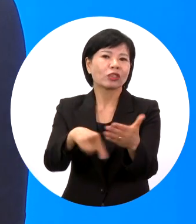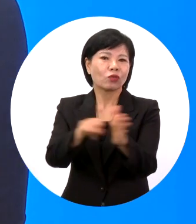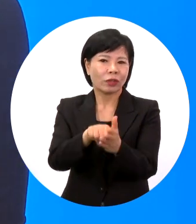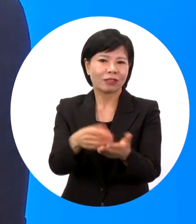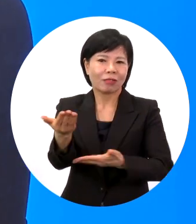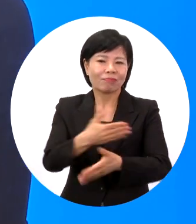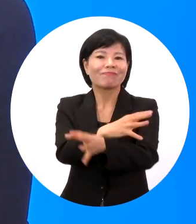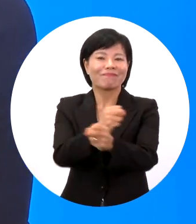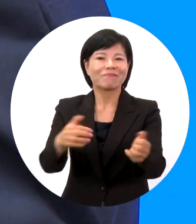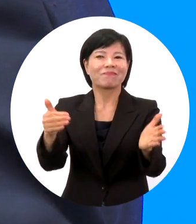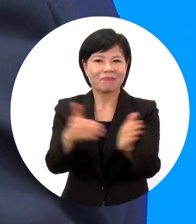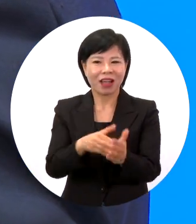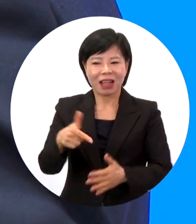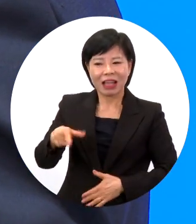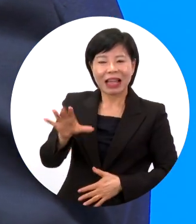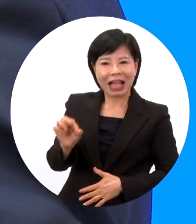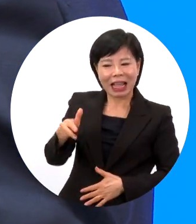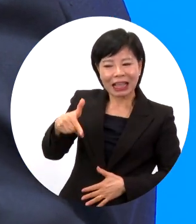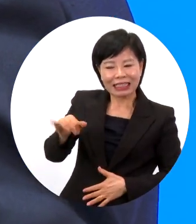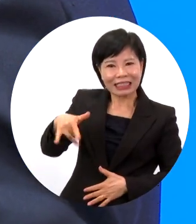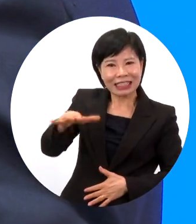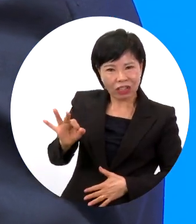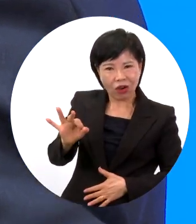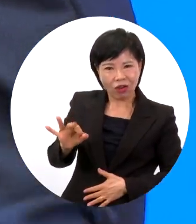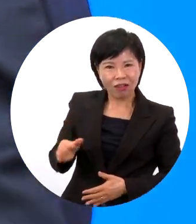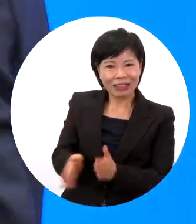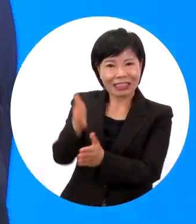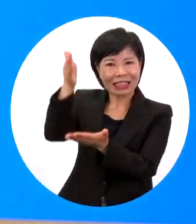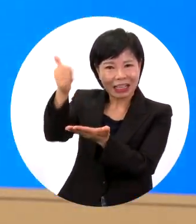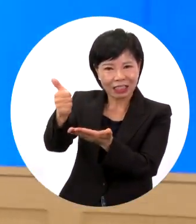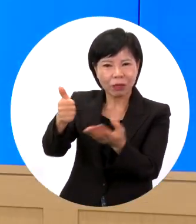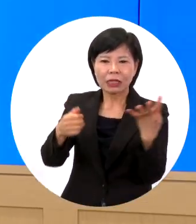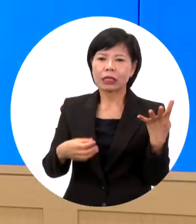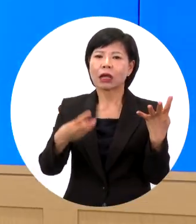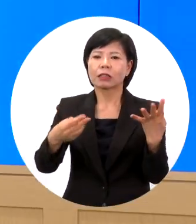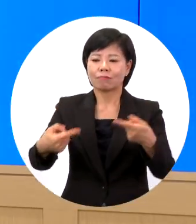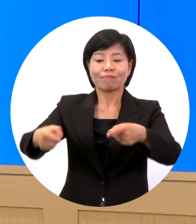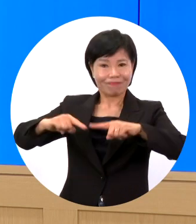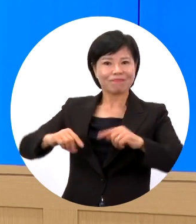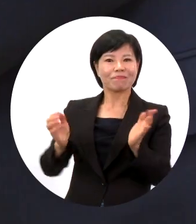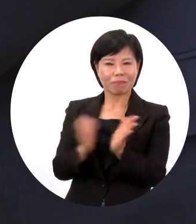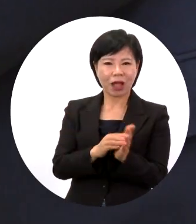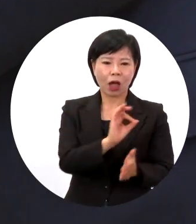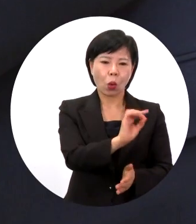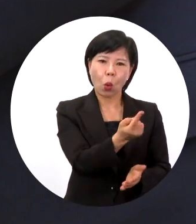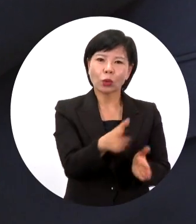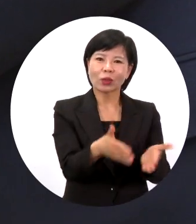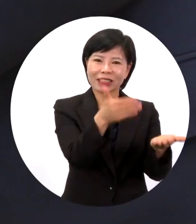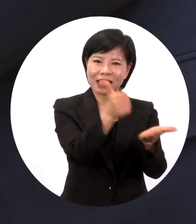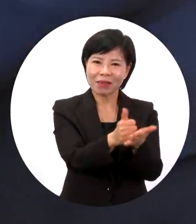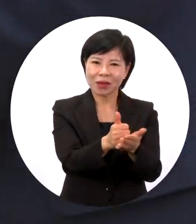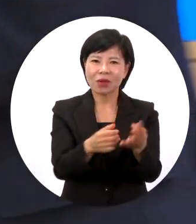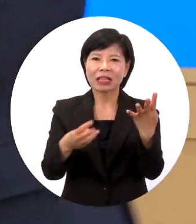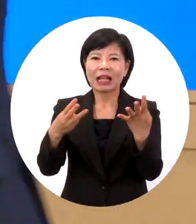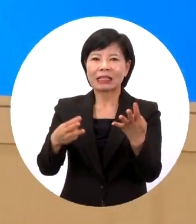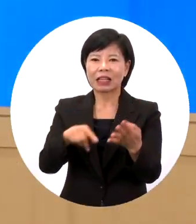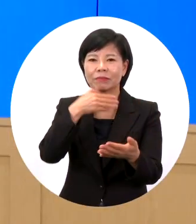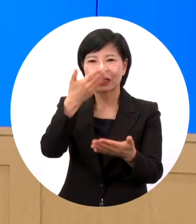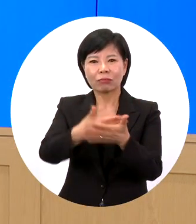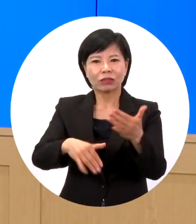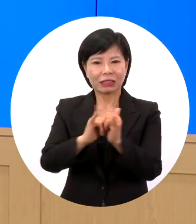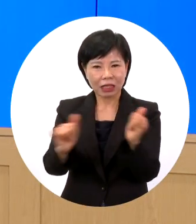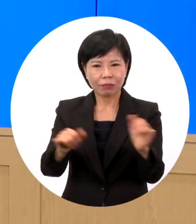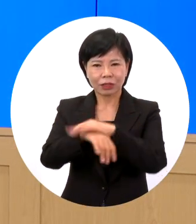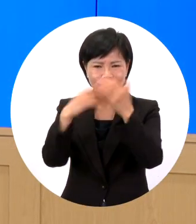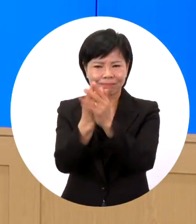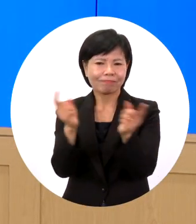체결했습니다. 앞서 강기정 광주시장은 올해 4.3 추념식에 참석해 오영훈 제주도지사와 4.3 생존희생자 및